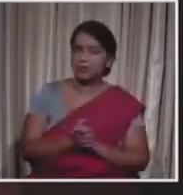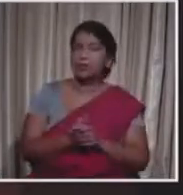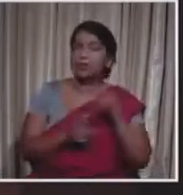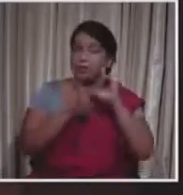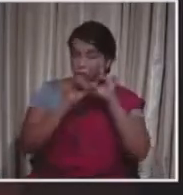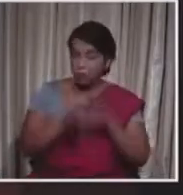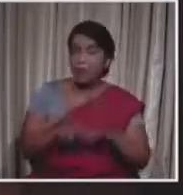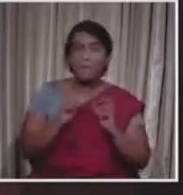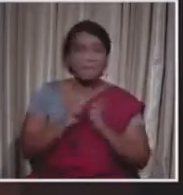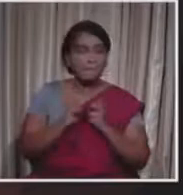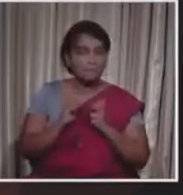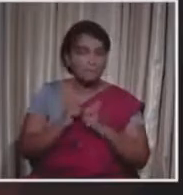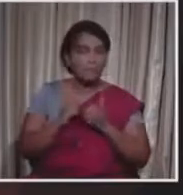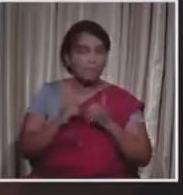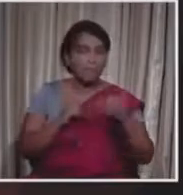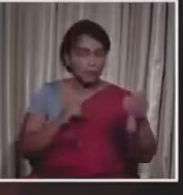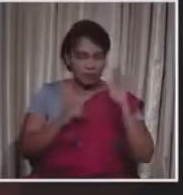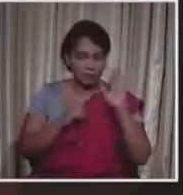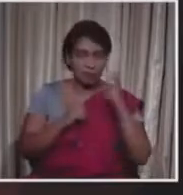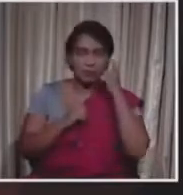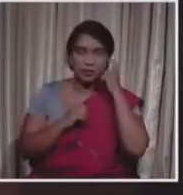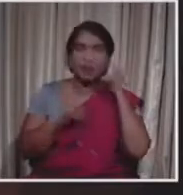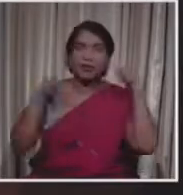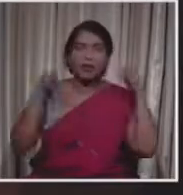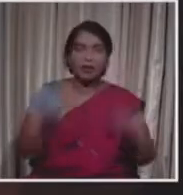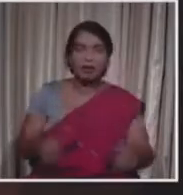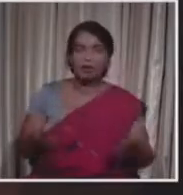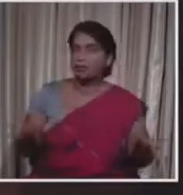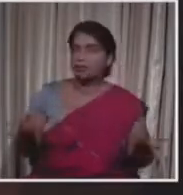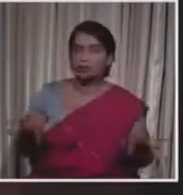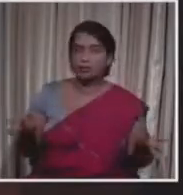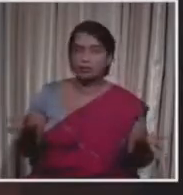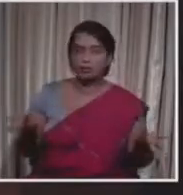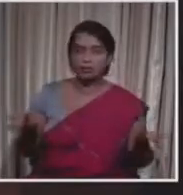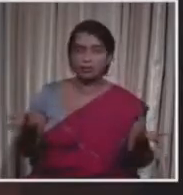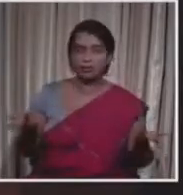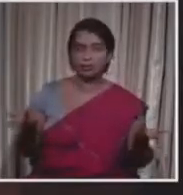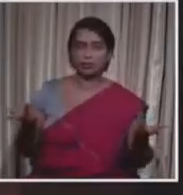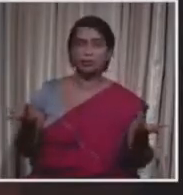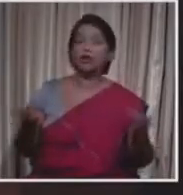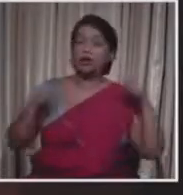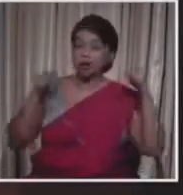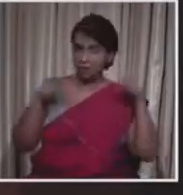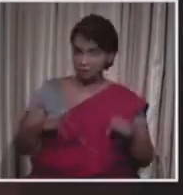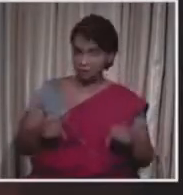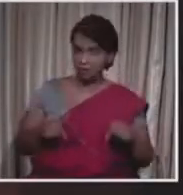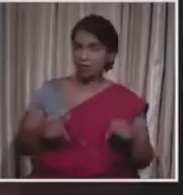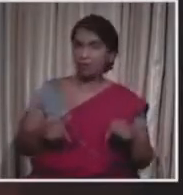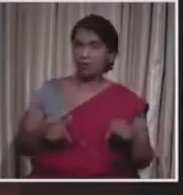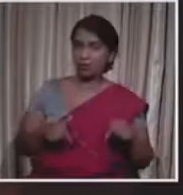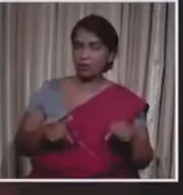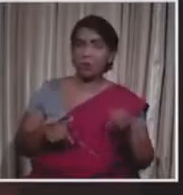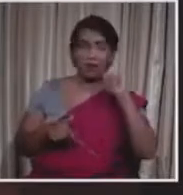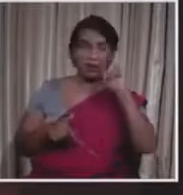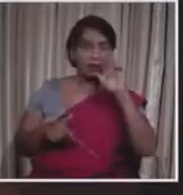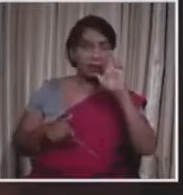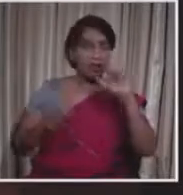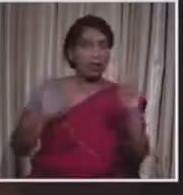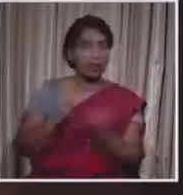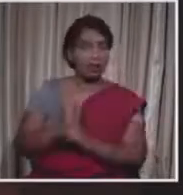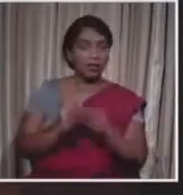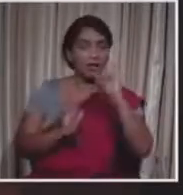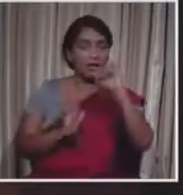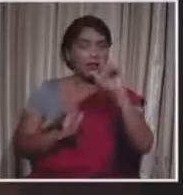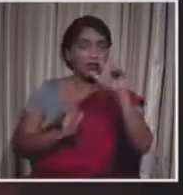මෙවන් තත්ත්වයක් තුල අද මොකද්ද සිදුවෙලා තිබෙන්නේ අද 69 ලක්ෂයක